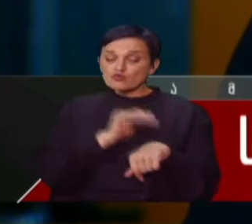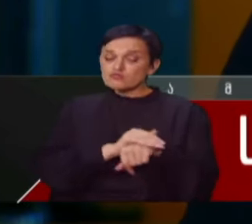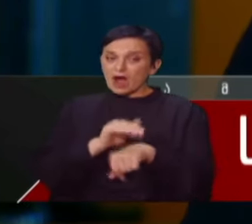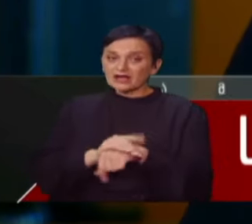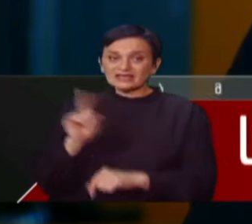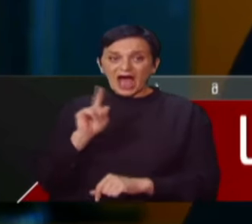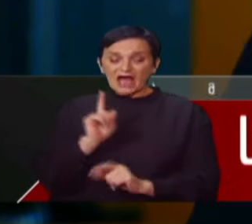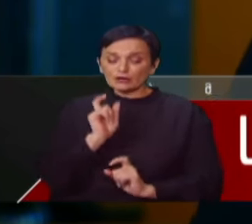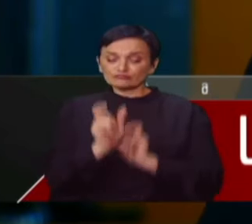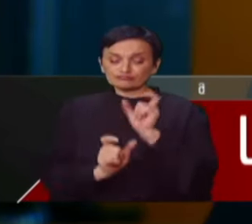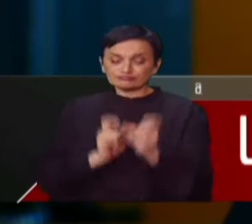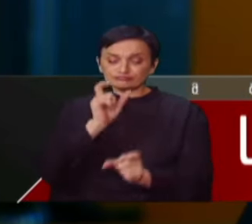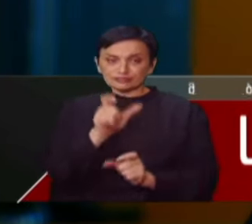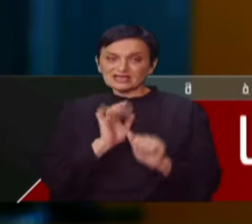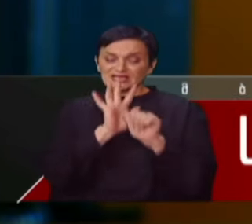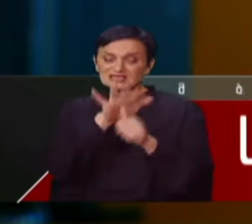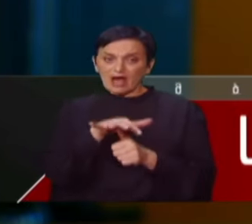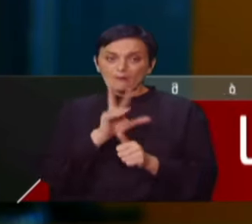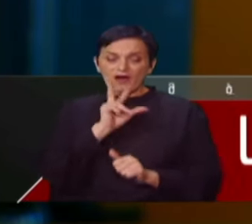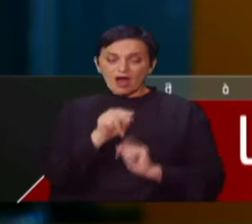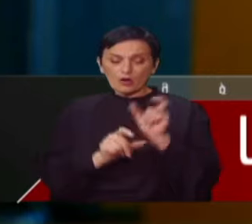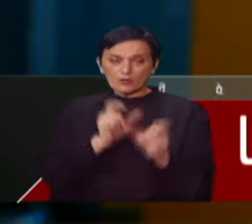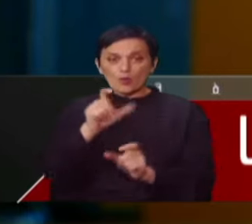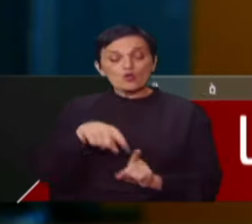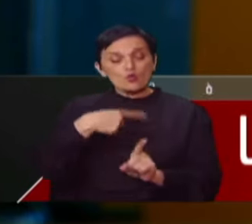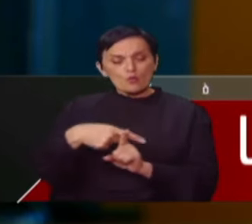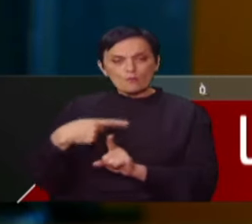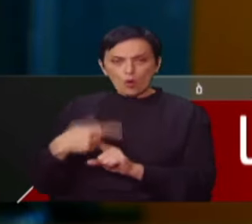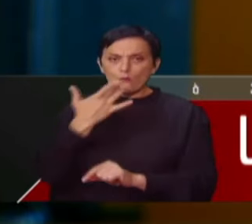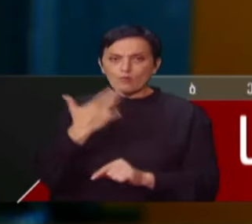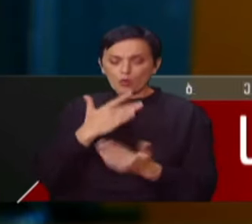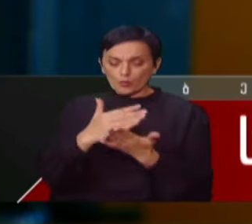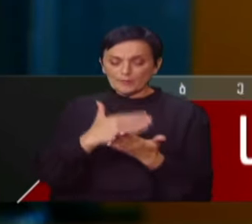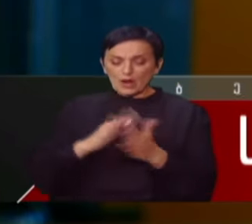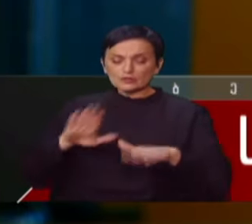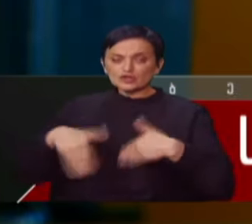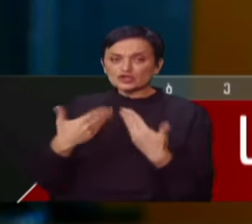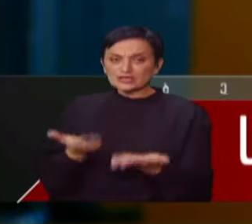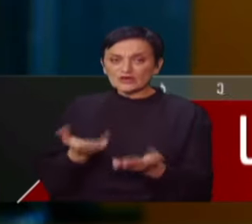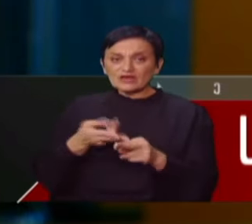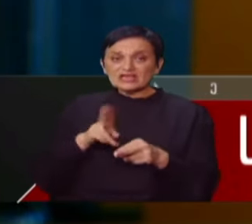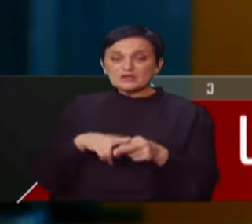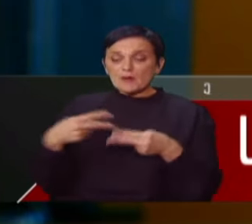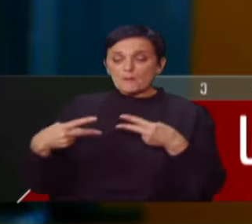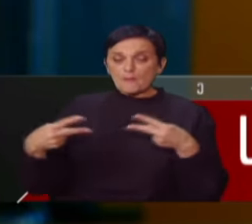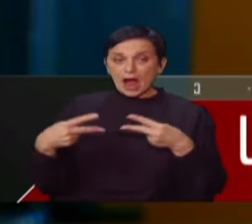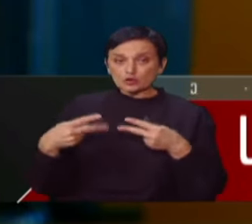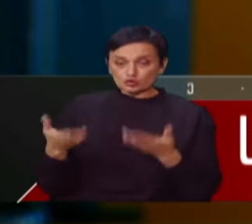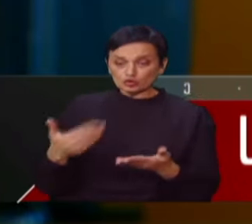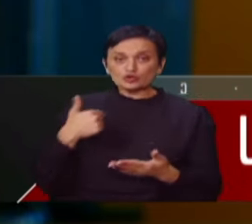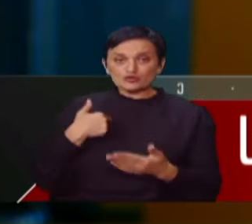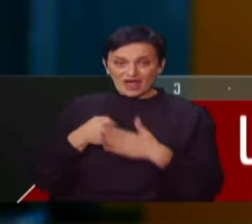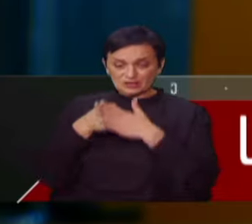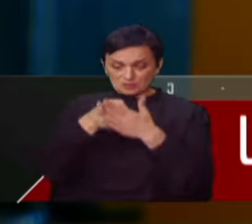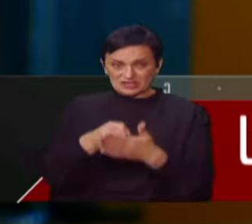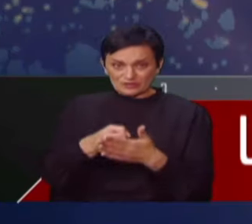არა ეპითეტებით და დამამცირებელი ეპითეტებით, და პოზიტიური პოლიტიკური პროგრამის შეთავაზება იმ პარტნიორებთან, რომელთა ჩვენ ამაზე